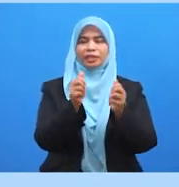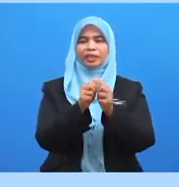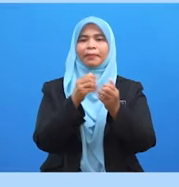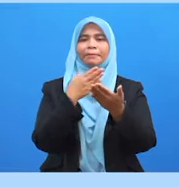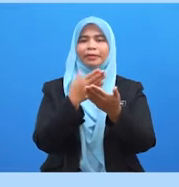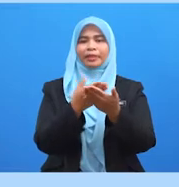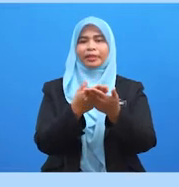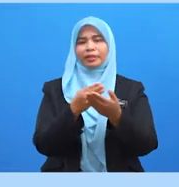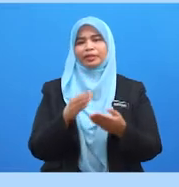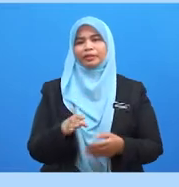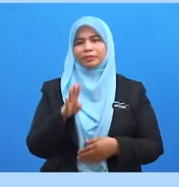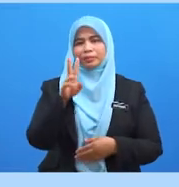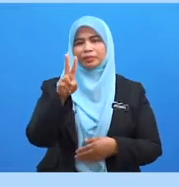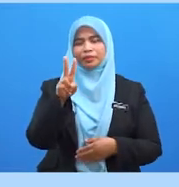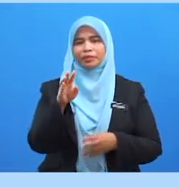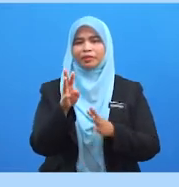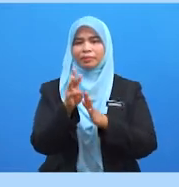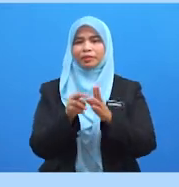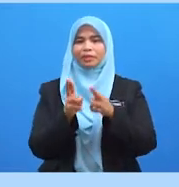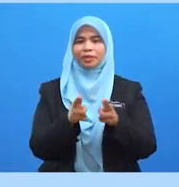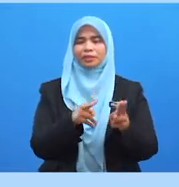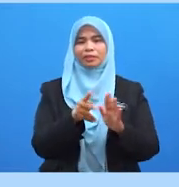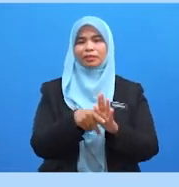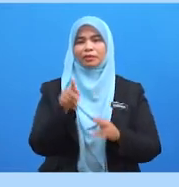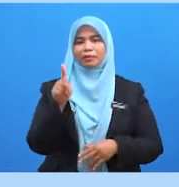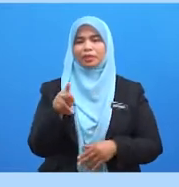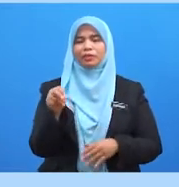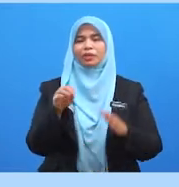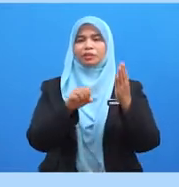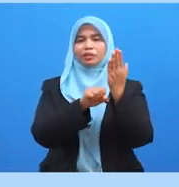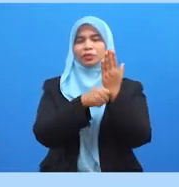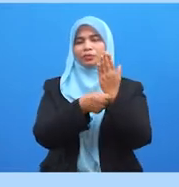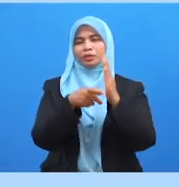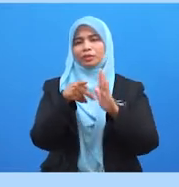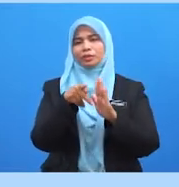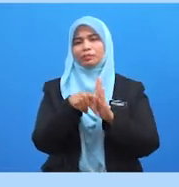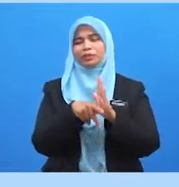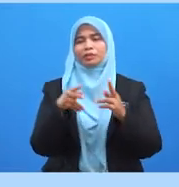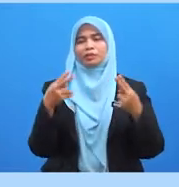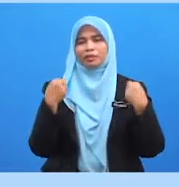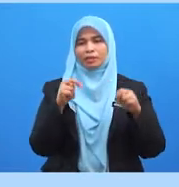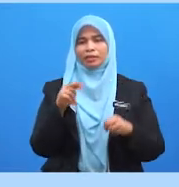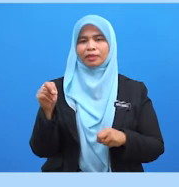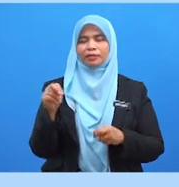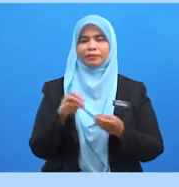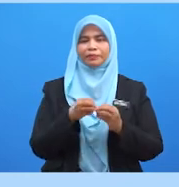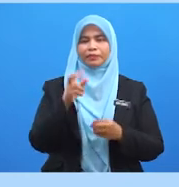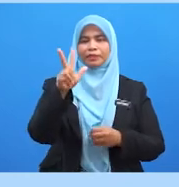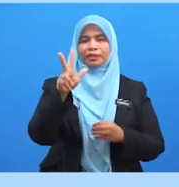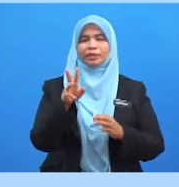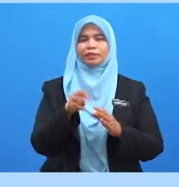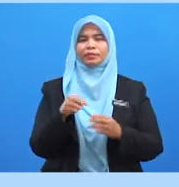teliti. Yang kedua, merancang keperluan sumber perniagaan. Yang